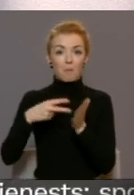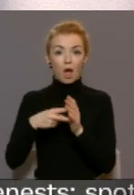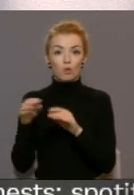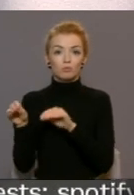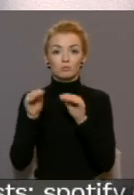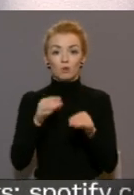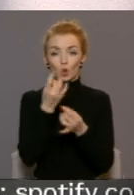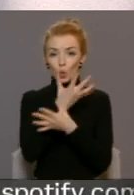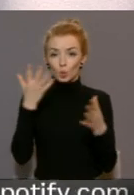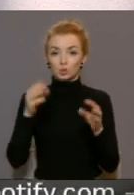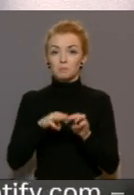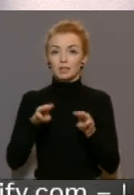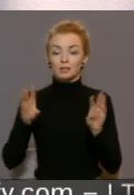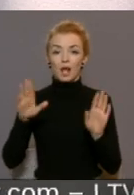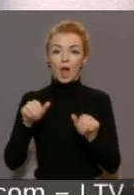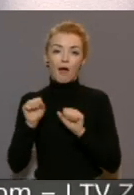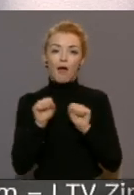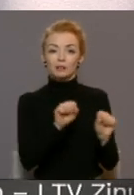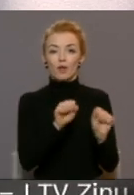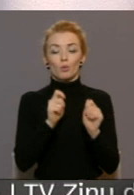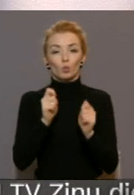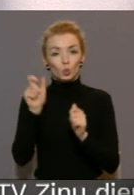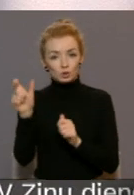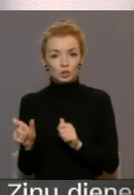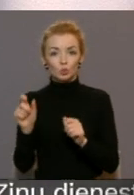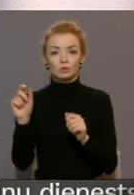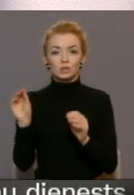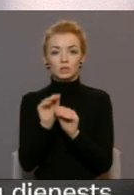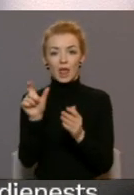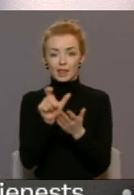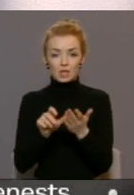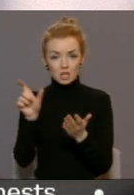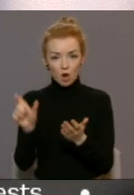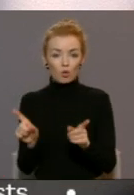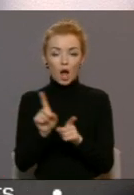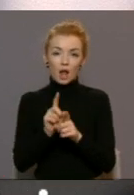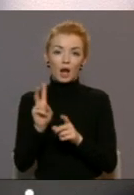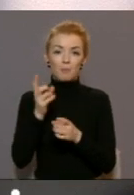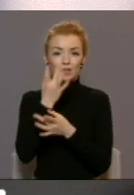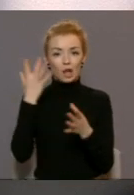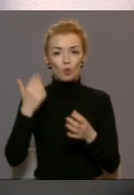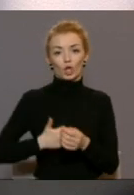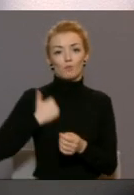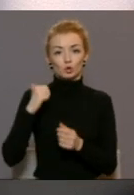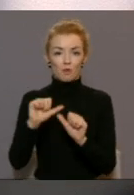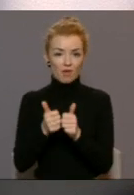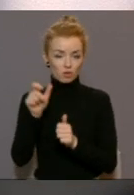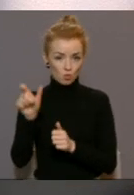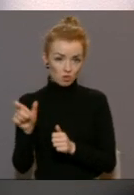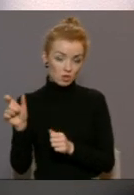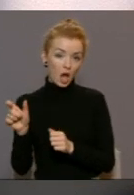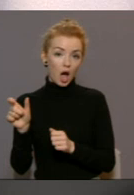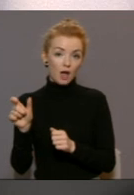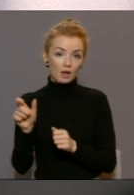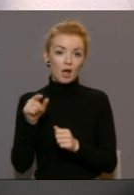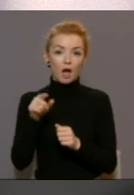ieviest kultūras ministrija, lai aizstāvētu mūziķu, dzejnieku un citu intelektuālā īpašuma veidotāju tiesības. Datu